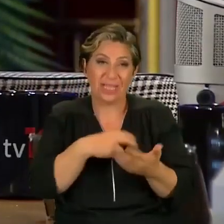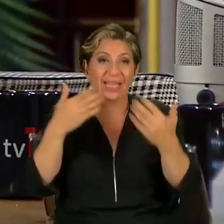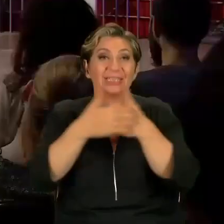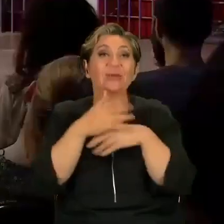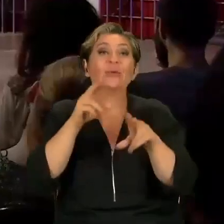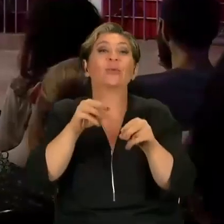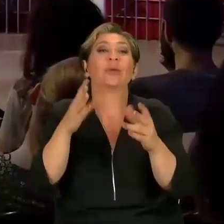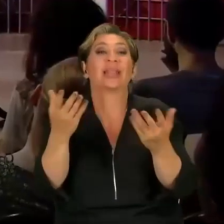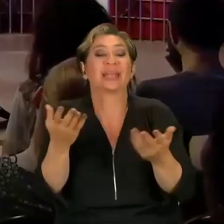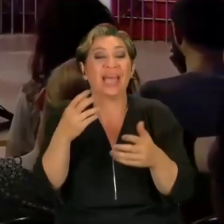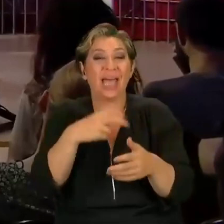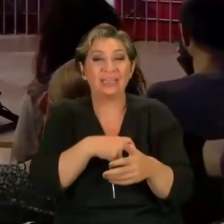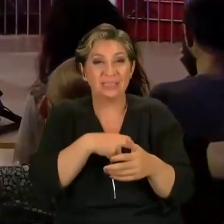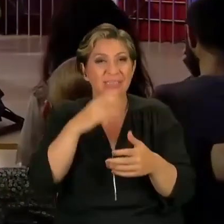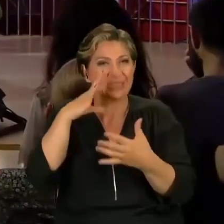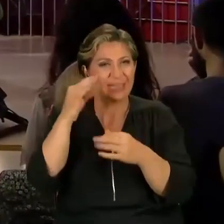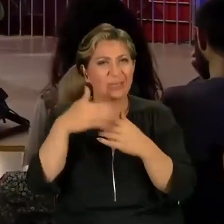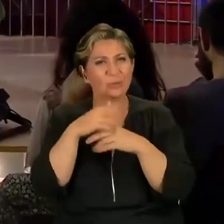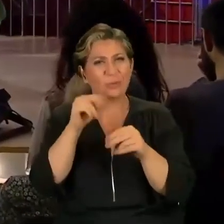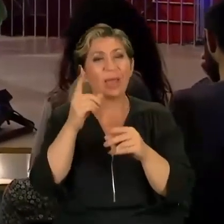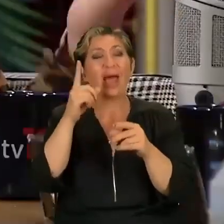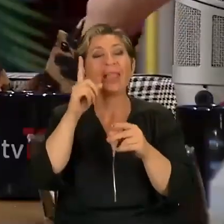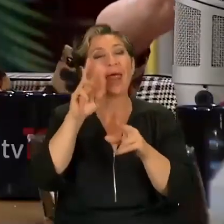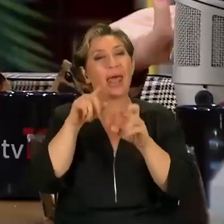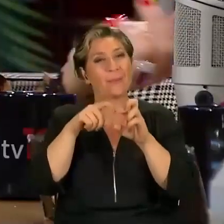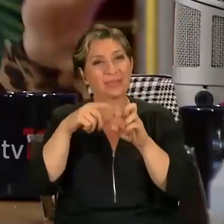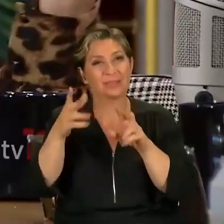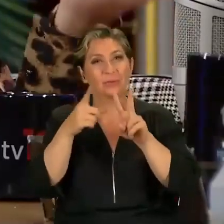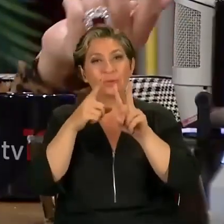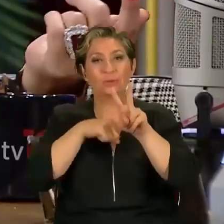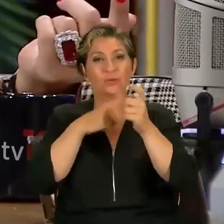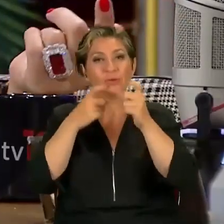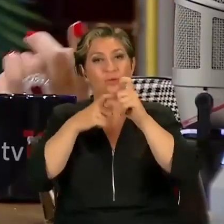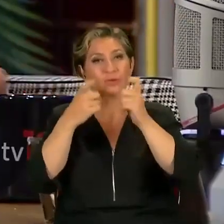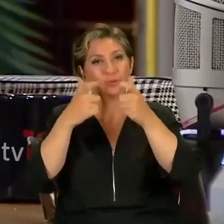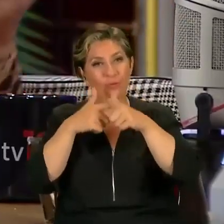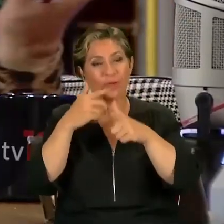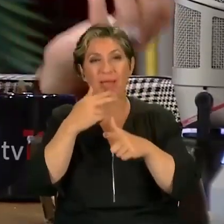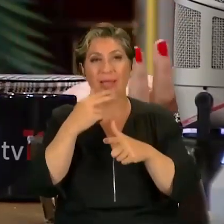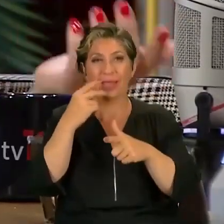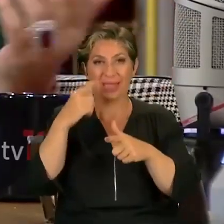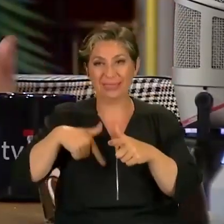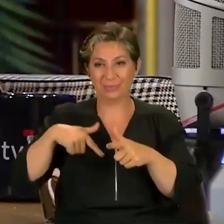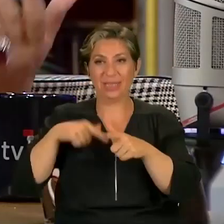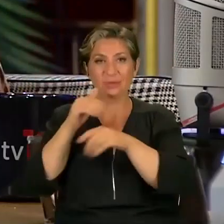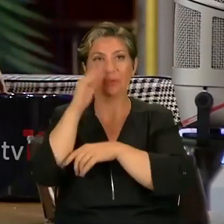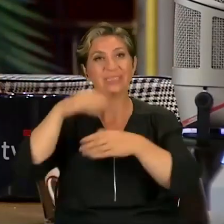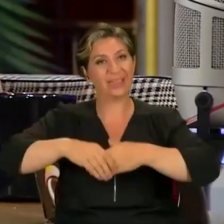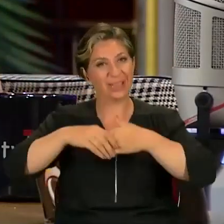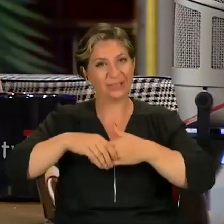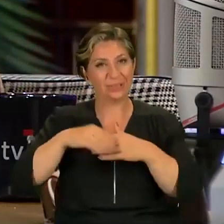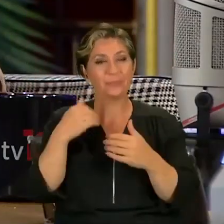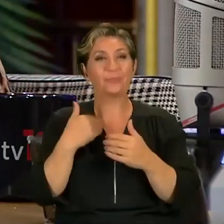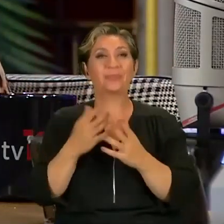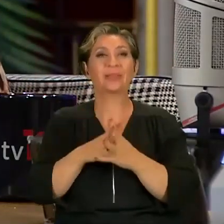aşkla, gece uyumayarak. Aşk insan gece uyur mu ya? Bir gün uyumayarak. Allah rahmet eylesin. Yusuf Nazkesen Hoca'yı İzmir'de yaşıyorduk. Tabii tanıma şansına